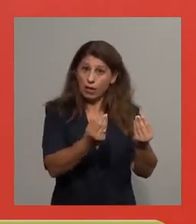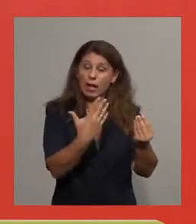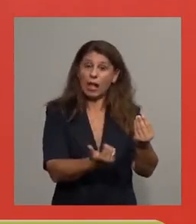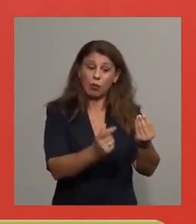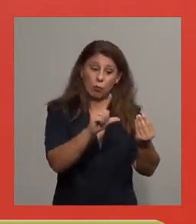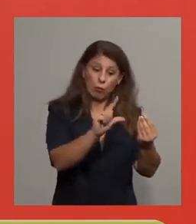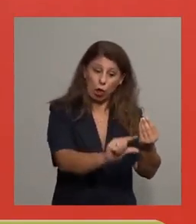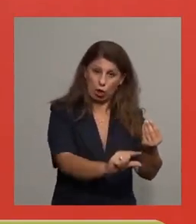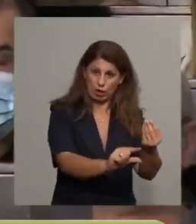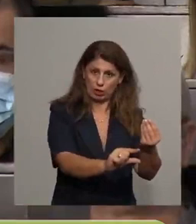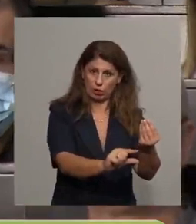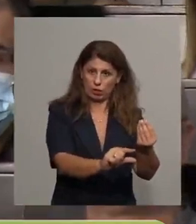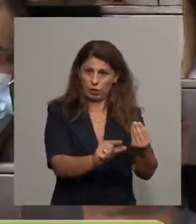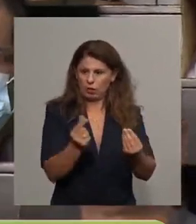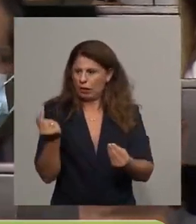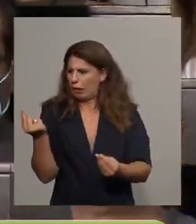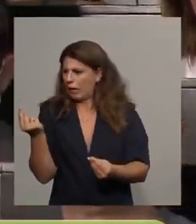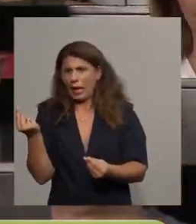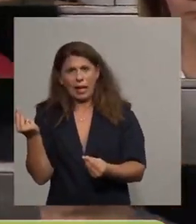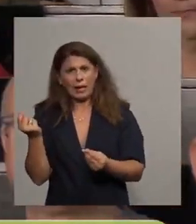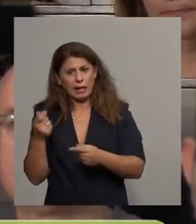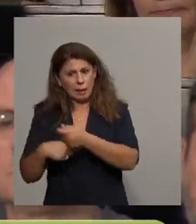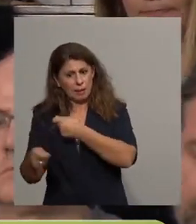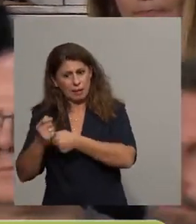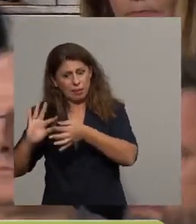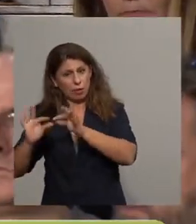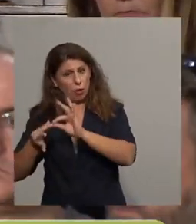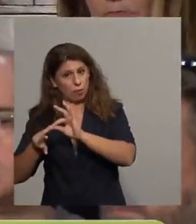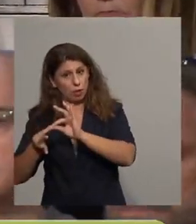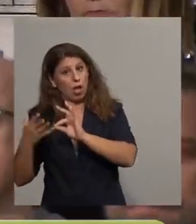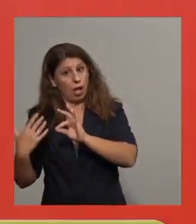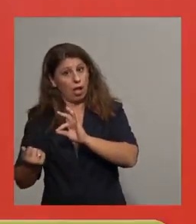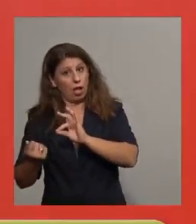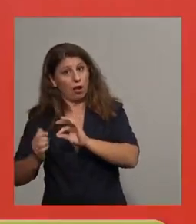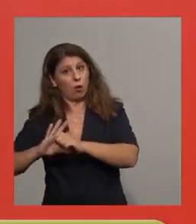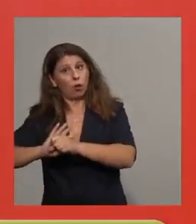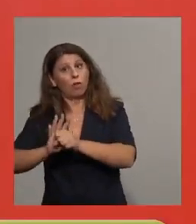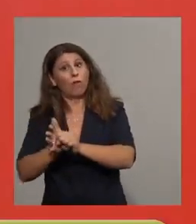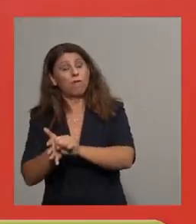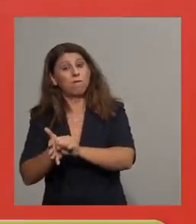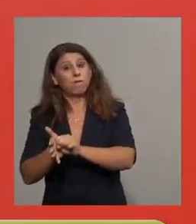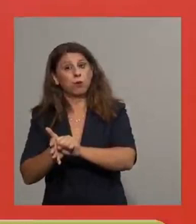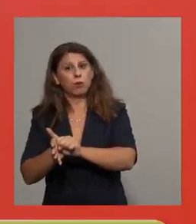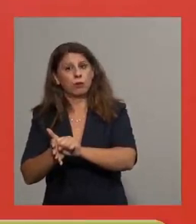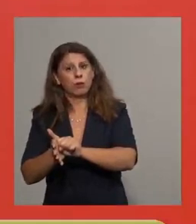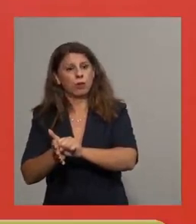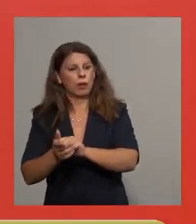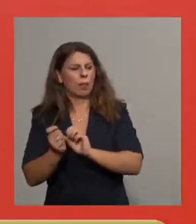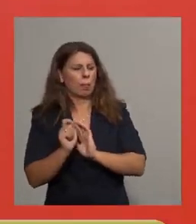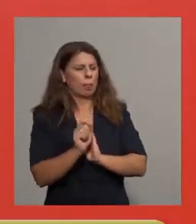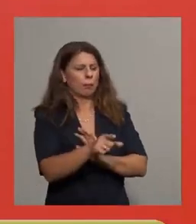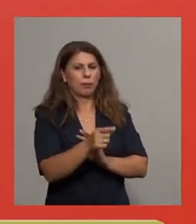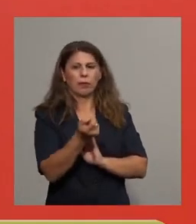και λιγότερα και μια χούφτα επιχειρηματικών ομίλων έχουν τα πάντα και μας δίνουν